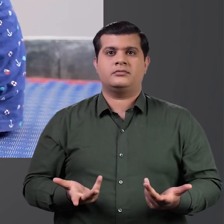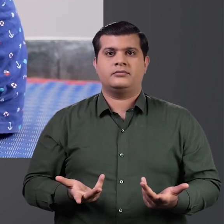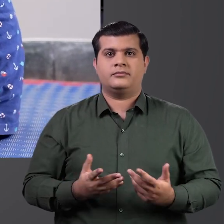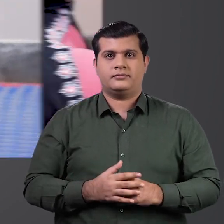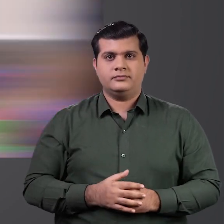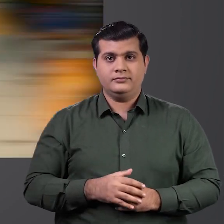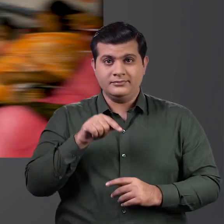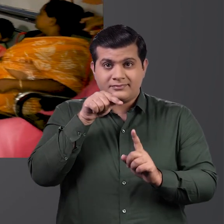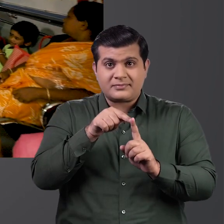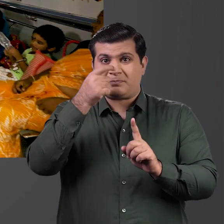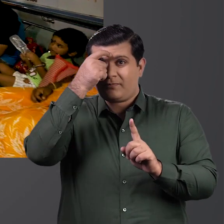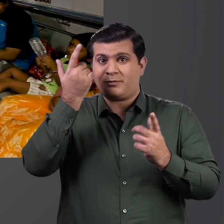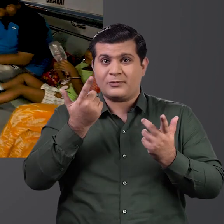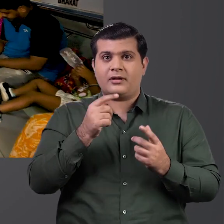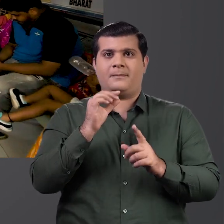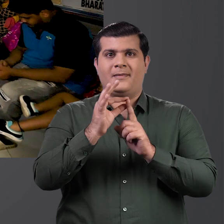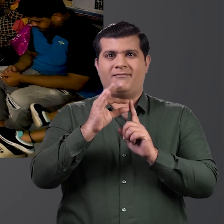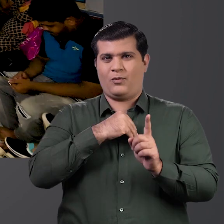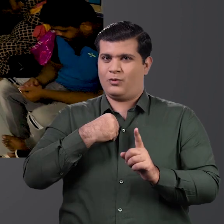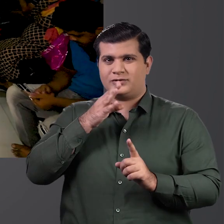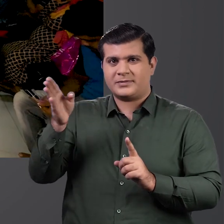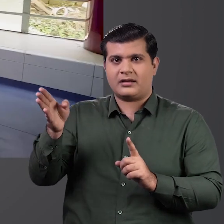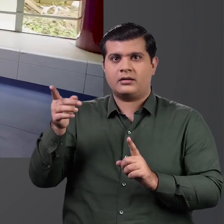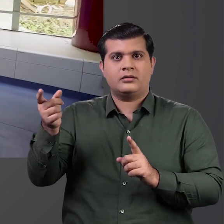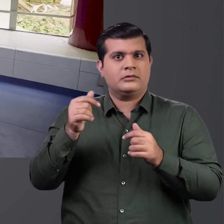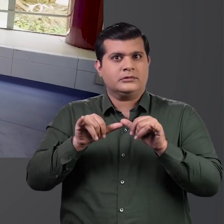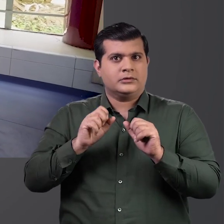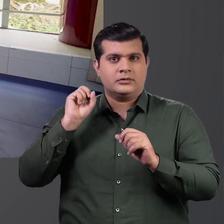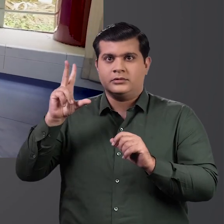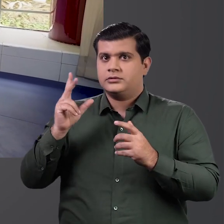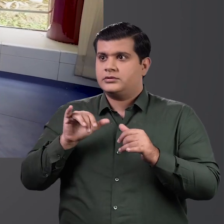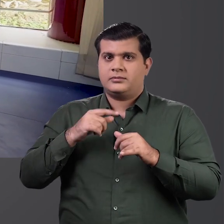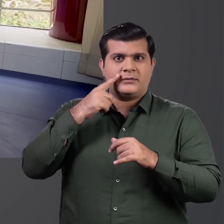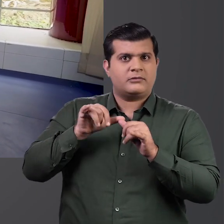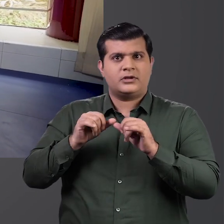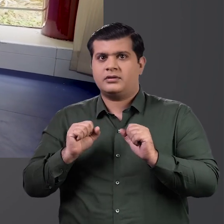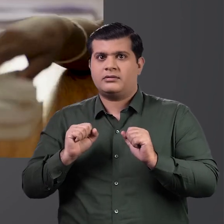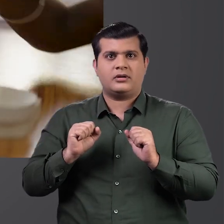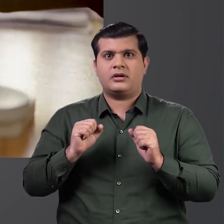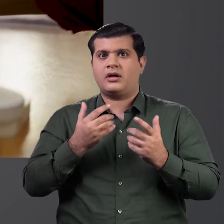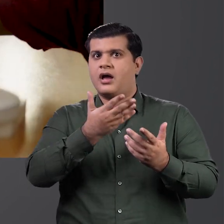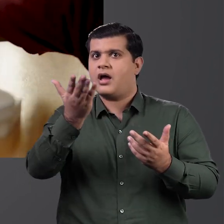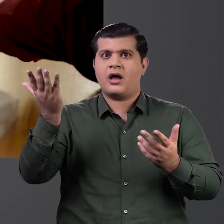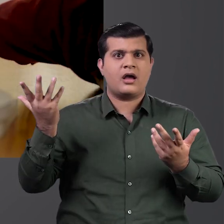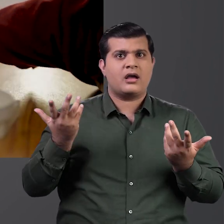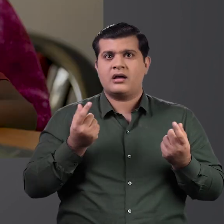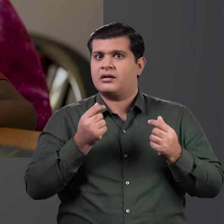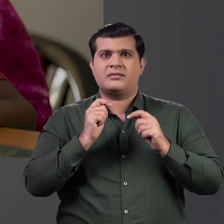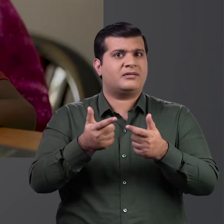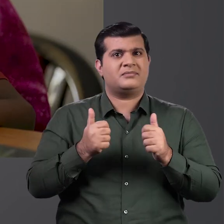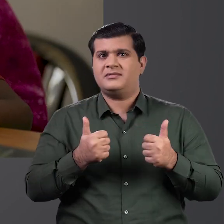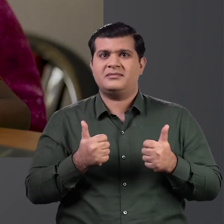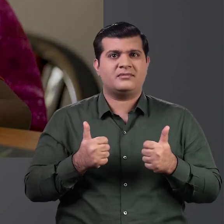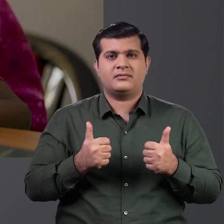जानकारी हो पाती है। ऐसे में प्राइवेट चिकित्सा संस्थानों में बच्चों के इलाज पर काफी खर्च आता है और हर कोई इलाज